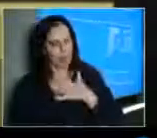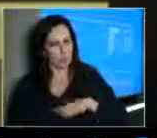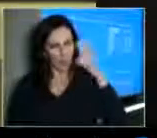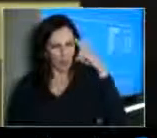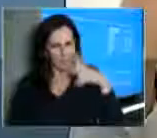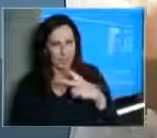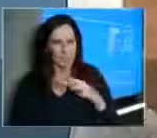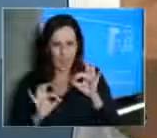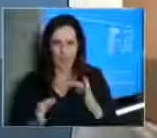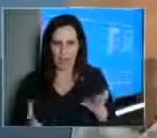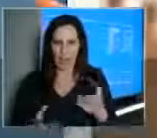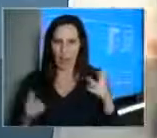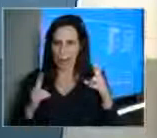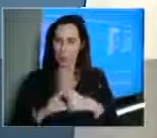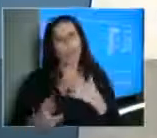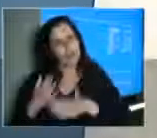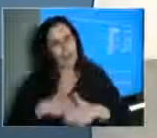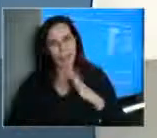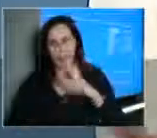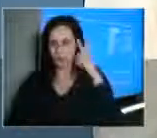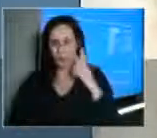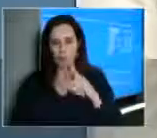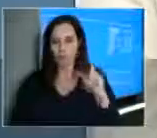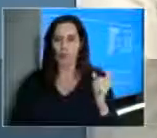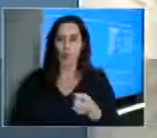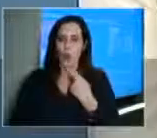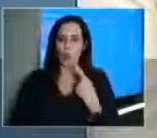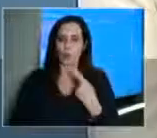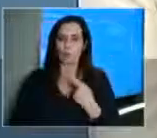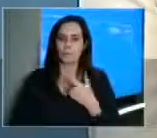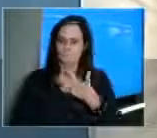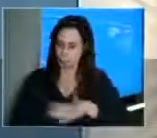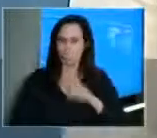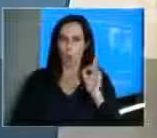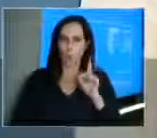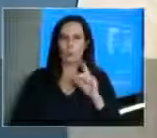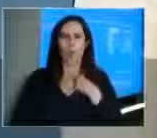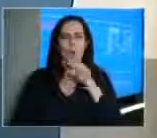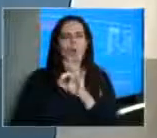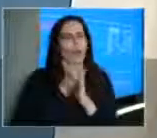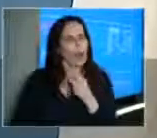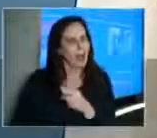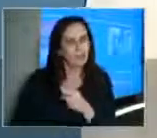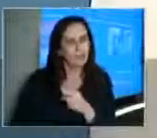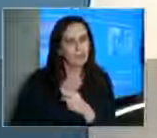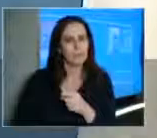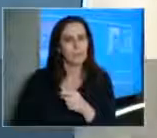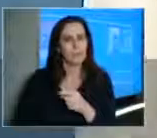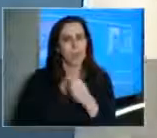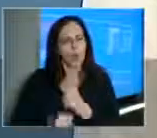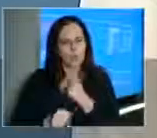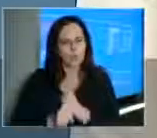להבין בפרקטיקה, הפגישות הן נחמדות, אני מבינה, וכולם פוזלים לאלקטורט הזה, איך אתם מביאים